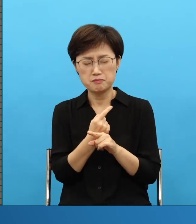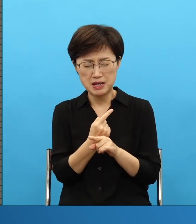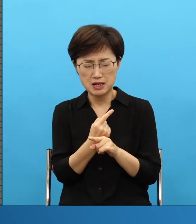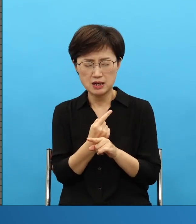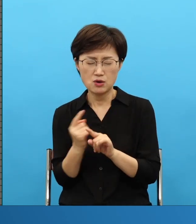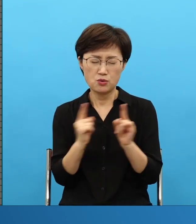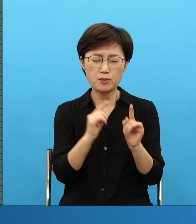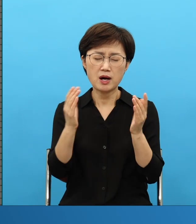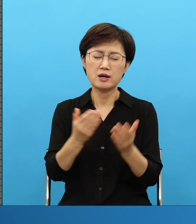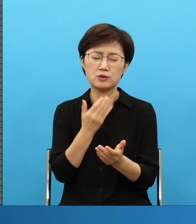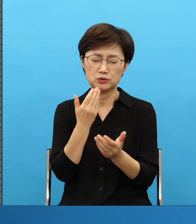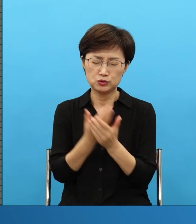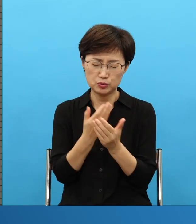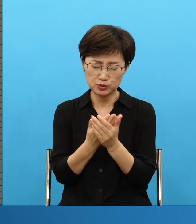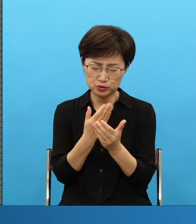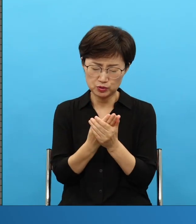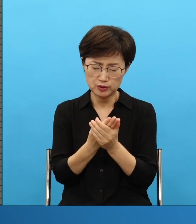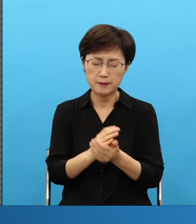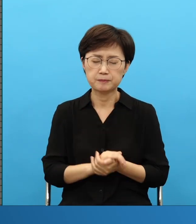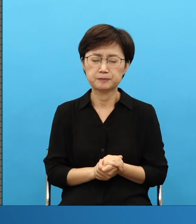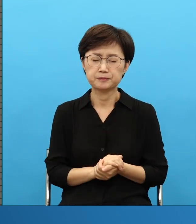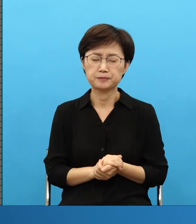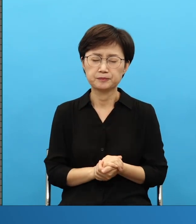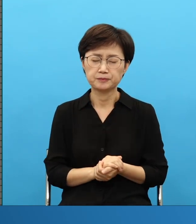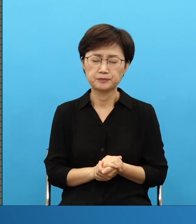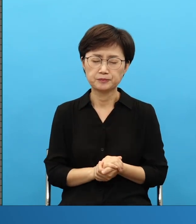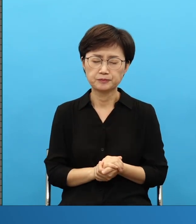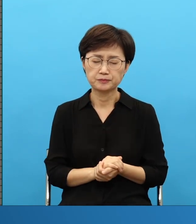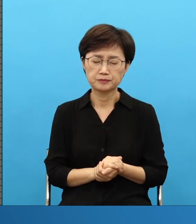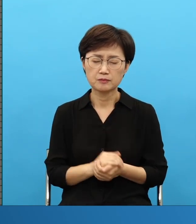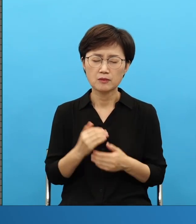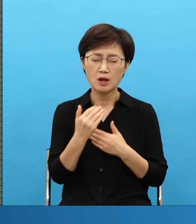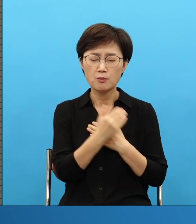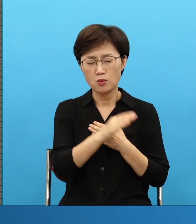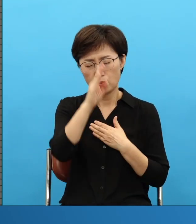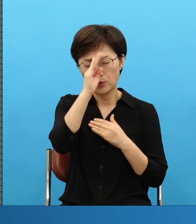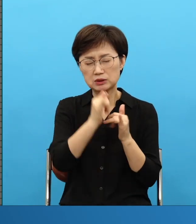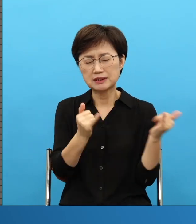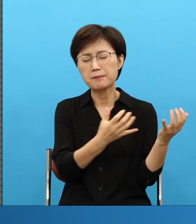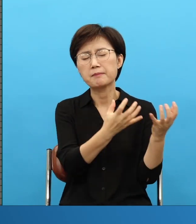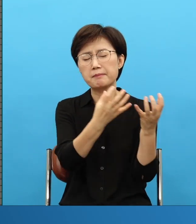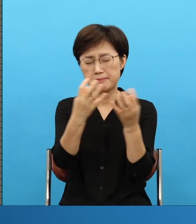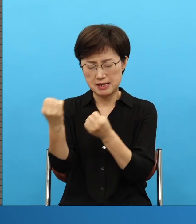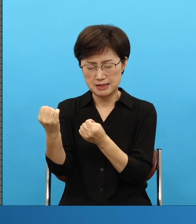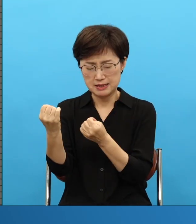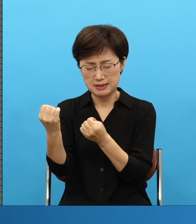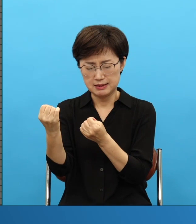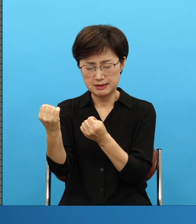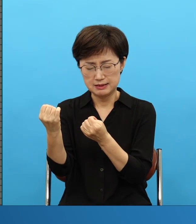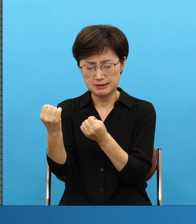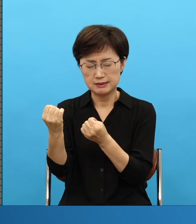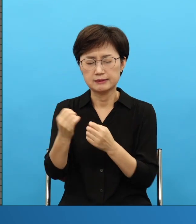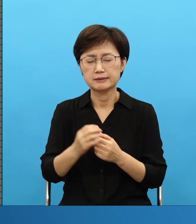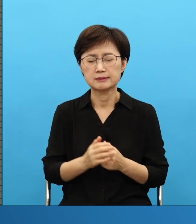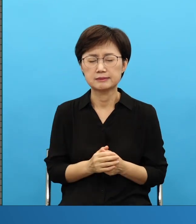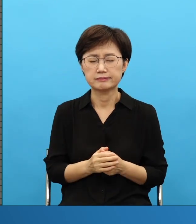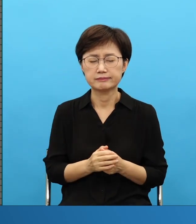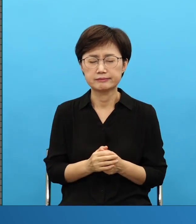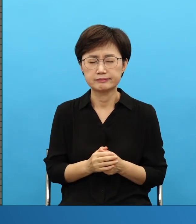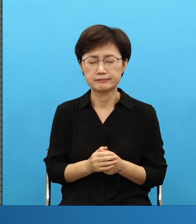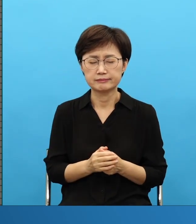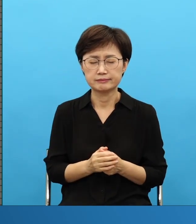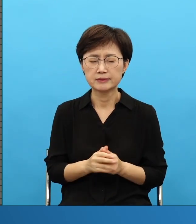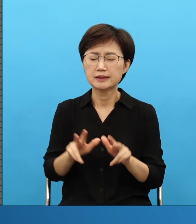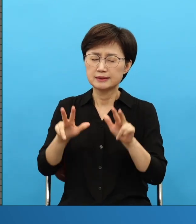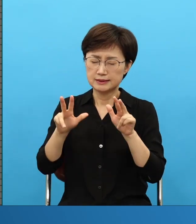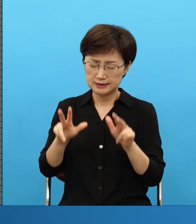healing, and stand as a summit through prayer and the word. 몸이 아픈 환자들이 많습니다. There are many people who are sick, Lord. 이